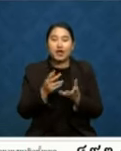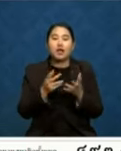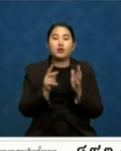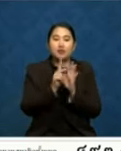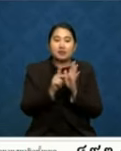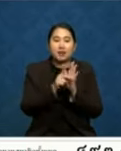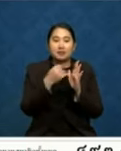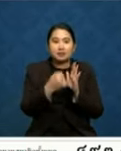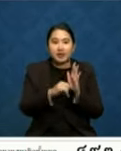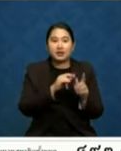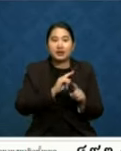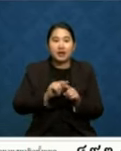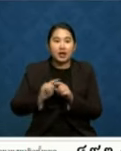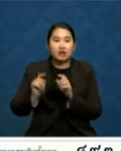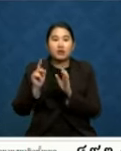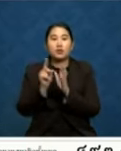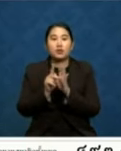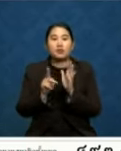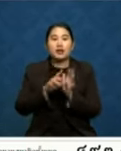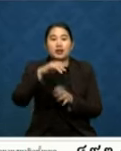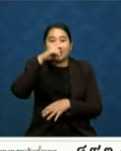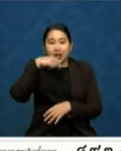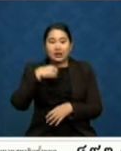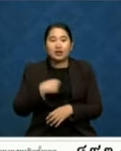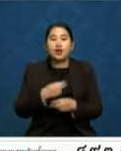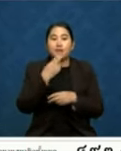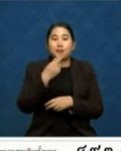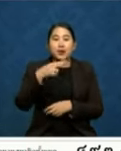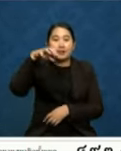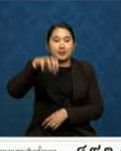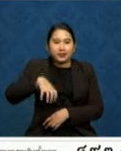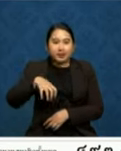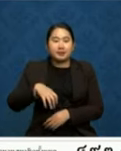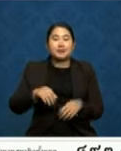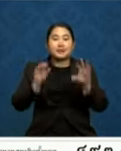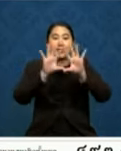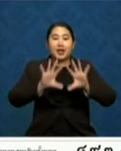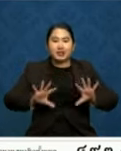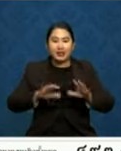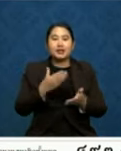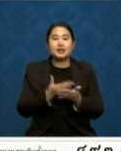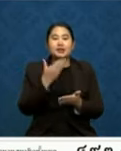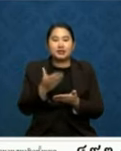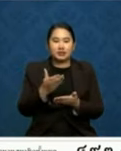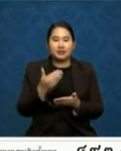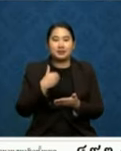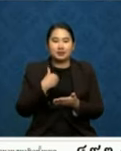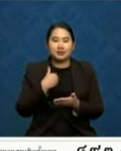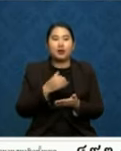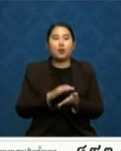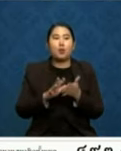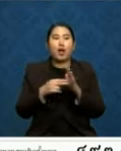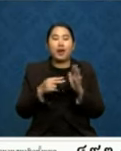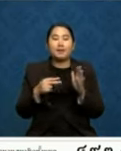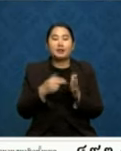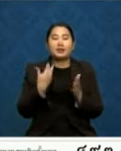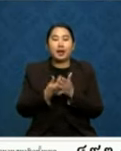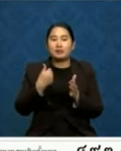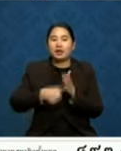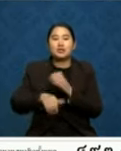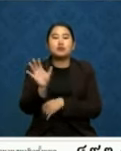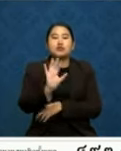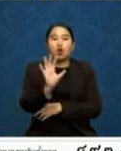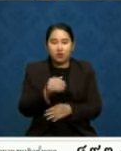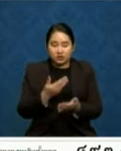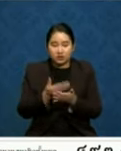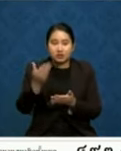นั้นบุหรี่ไทยแท้ๆนะครับที่โรงงานยาสูบผลิตเนี่ยประเทศในอาเซียนเนี่ยเขาสั่งซื้อไปนะครับเขาไม่ต้องเสียโครงสร้างภาษีพอซื้อ